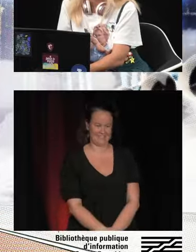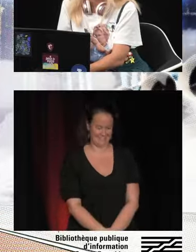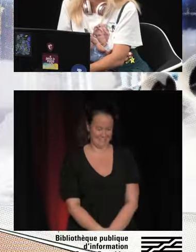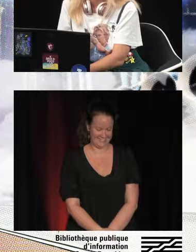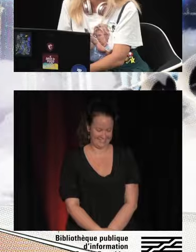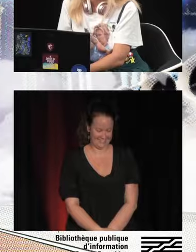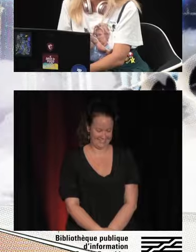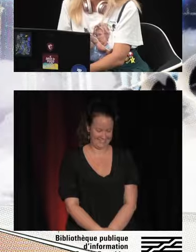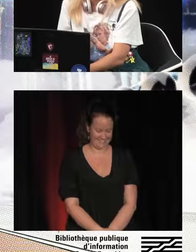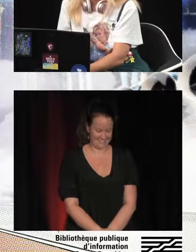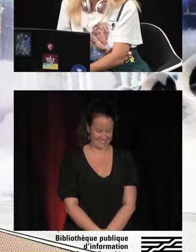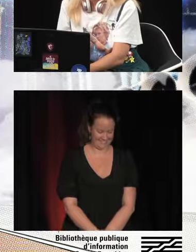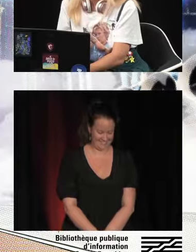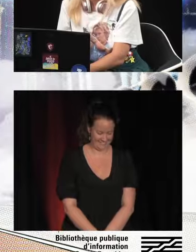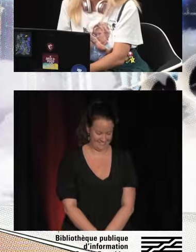Hop.